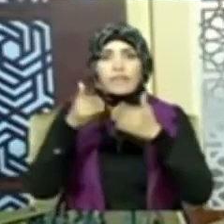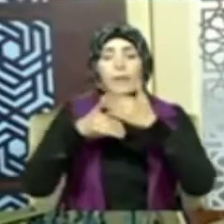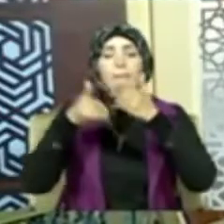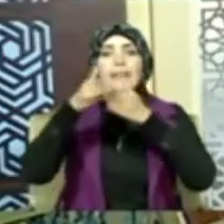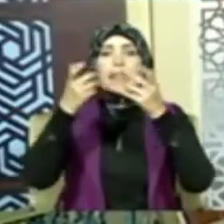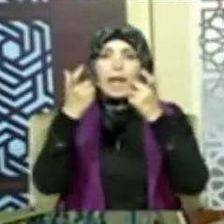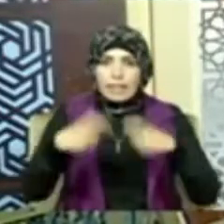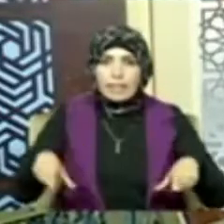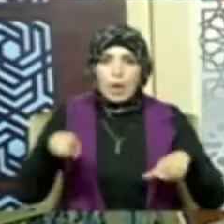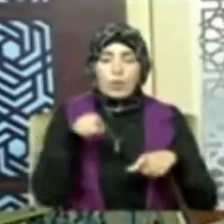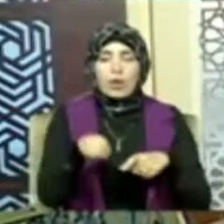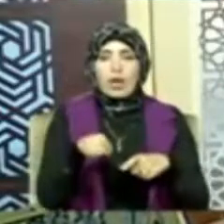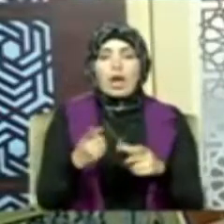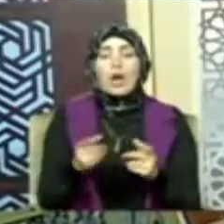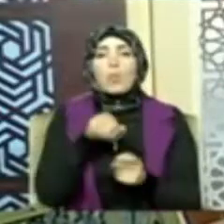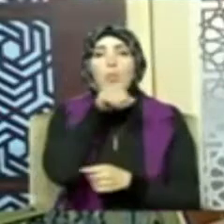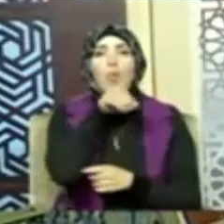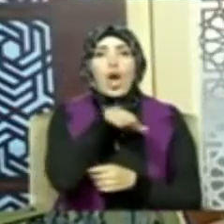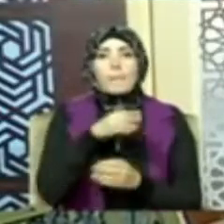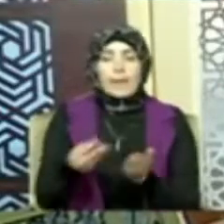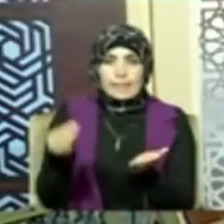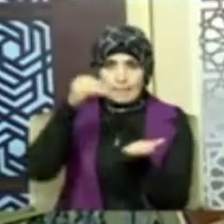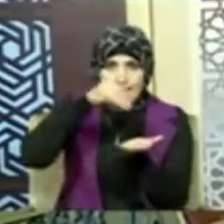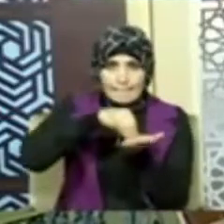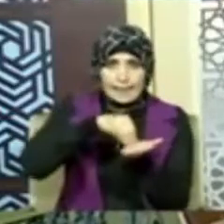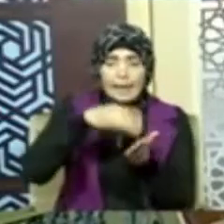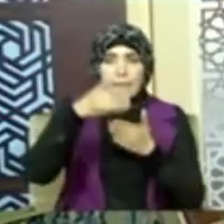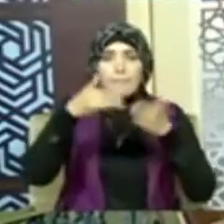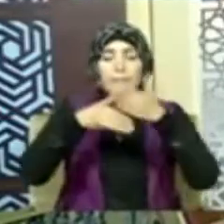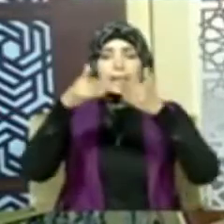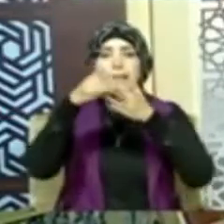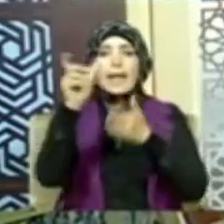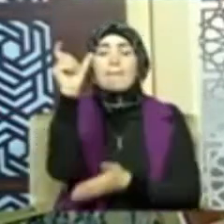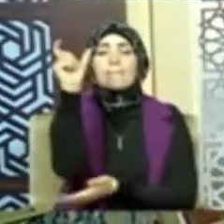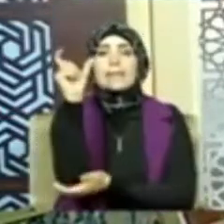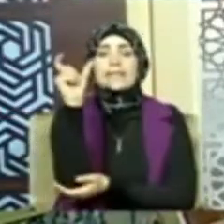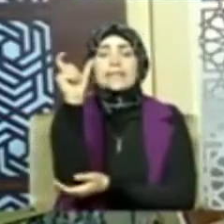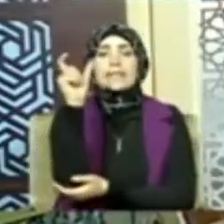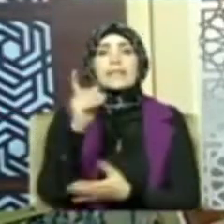ببناء المسجد الجامع، برسالته الجامعة،